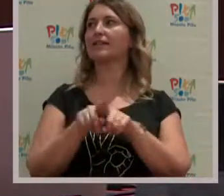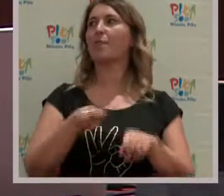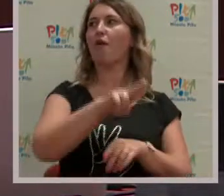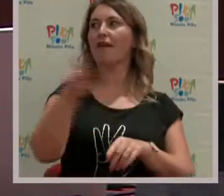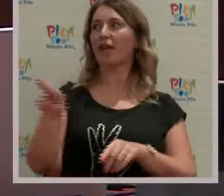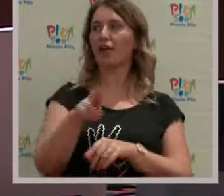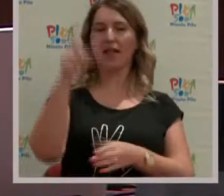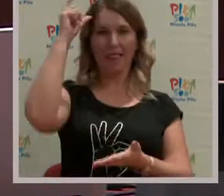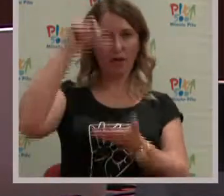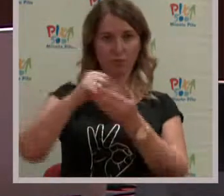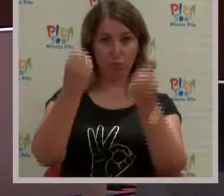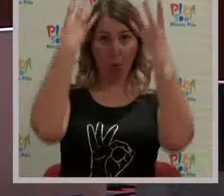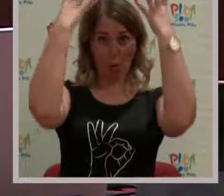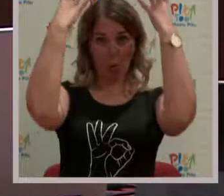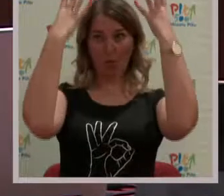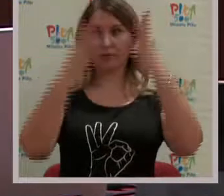Kultury Fabryka Emocji.